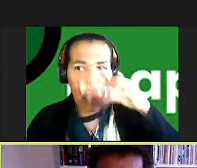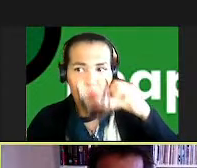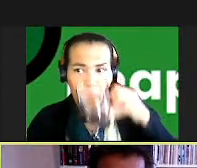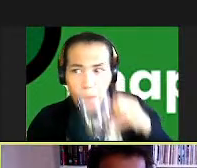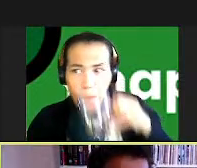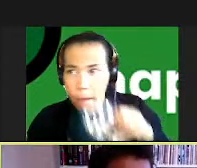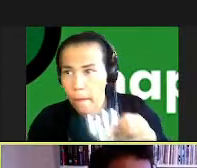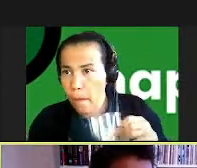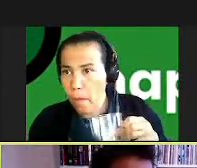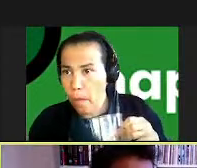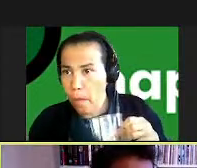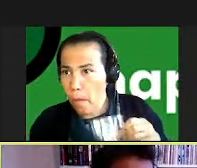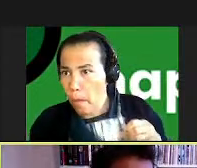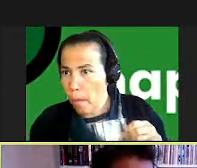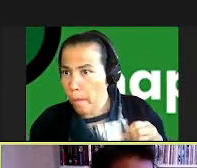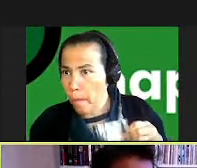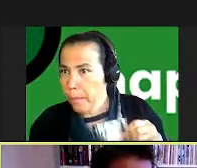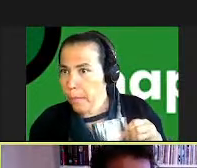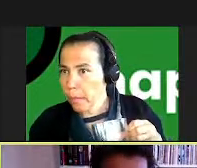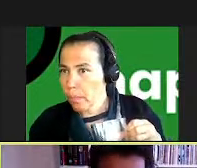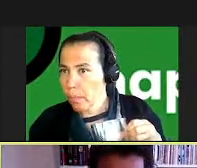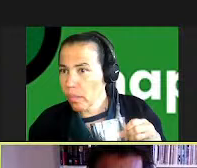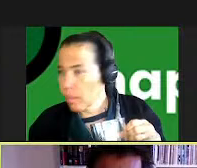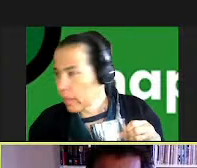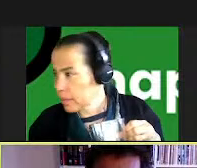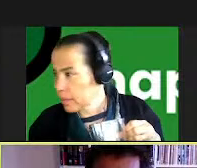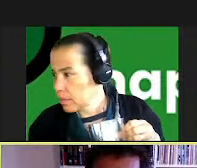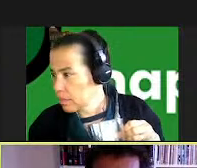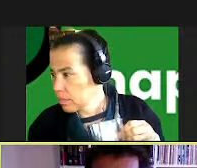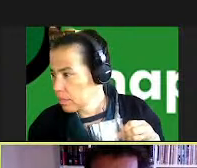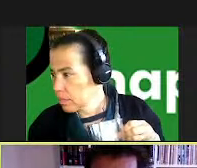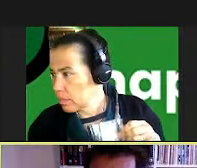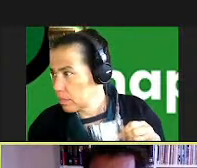commencé sur notre chaîne YouTube.